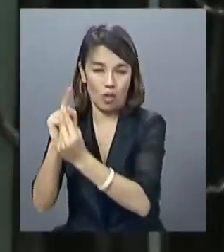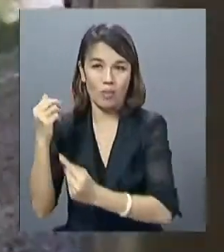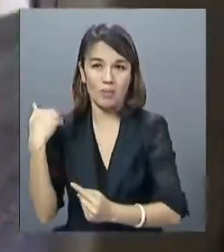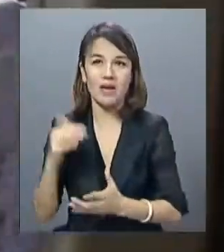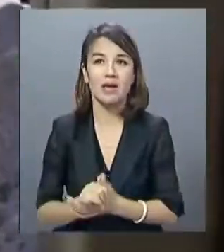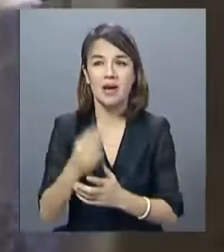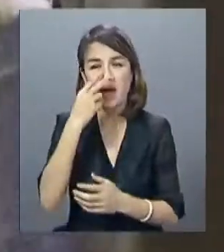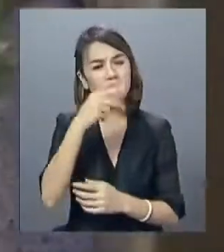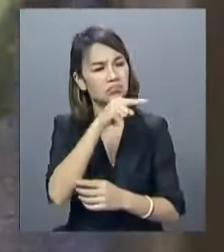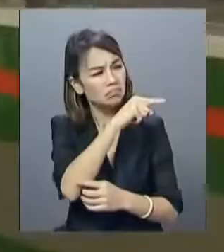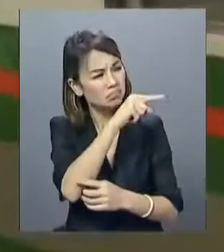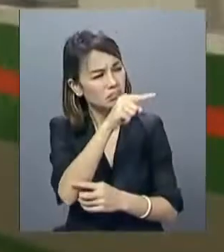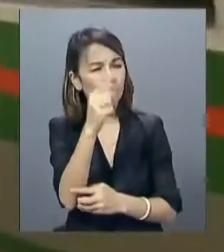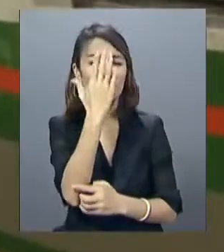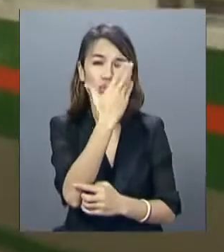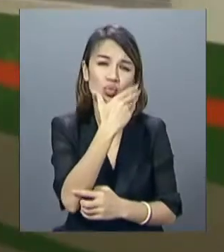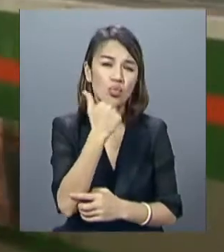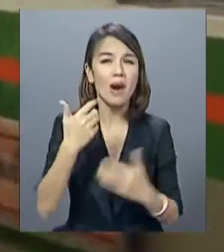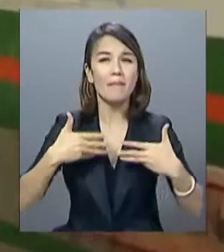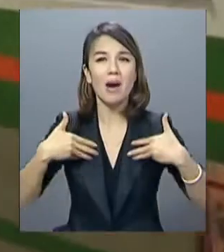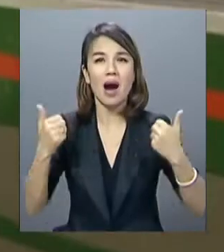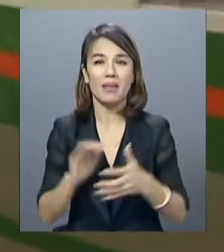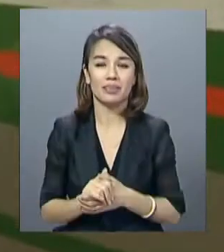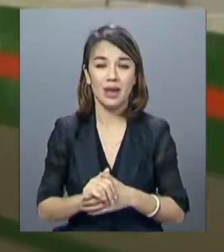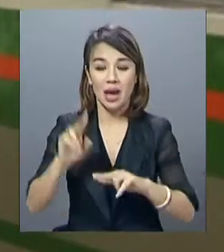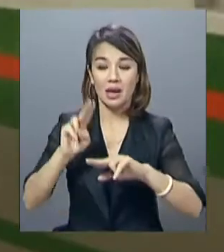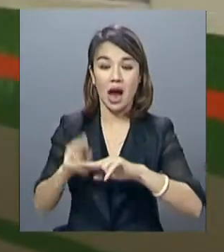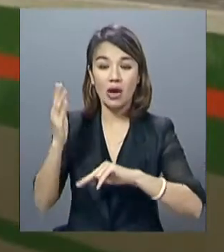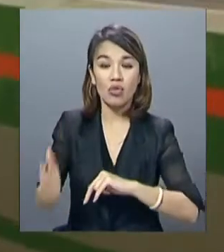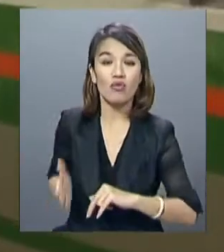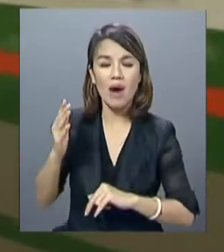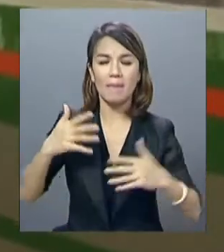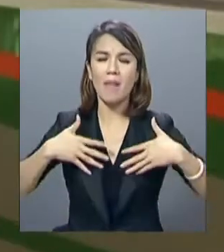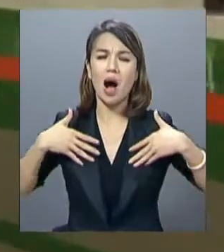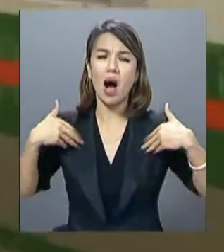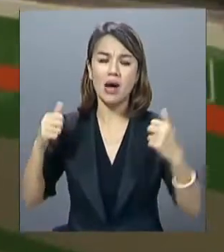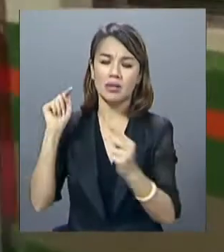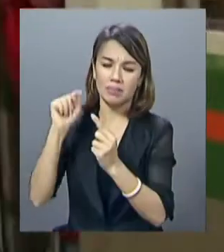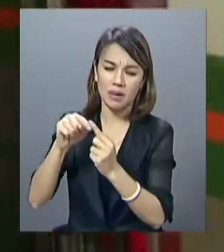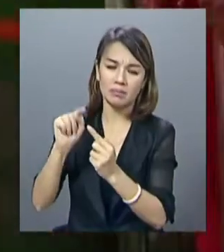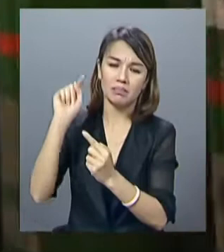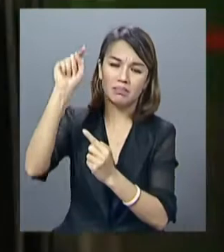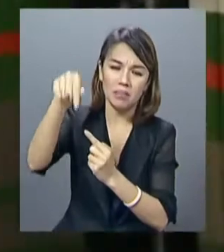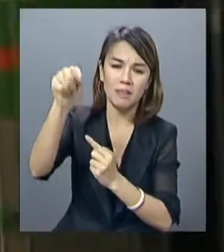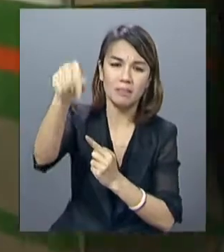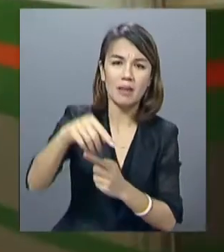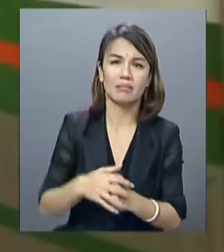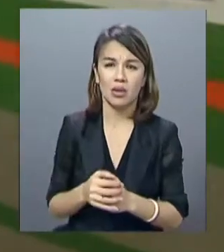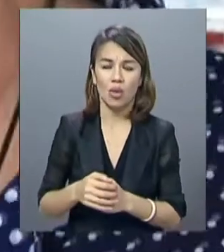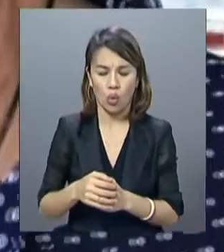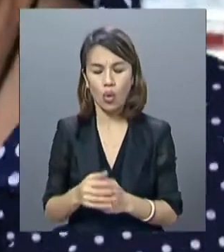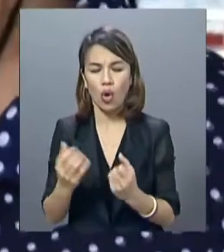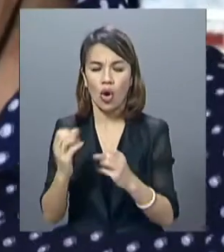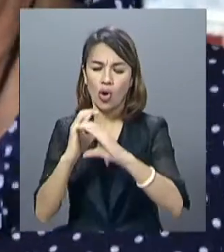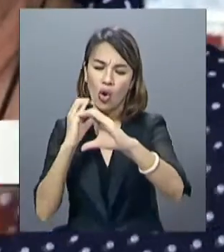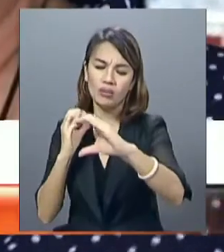ศน์งามตาที่ได้พบเห็น รถไฟมันสะดวกแบบว่าเราถึงสถานีแล้วก็ลงรถยนต์เนี่ยมันกว่าจะจอดส่งคนแต่ละ